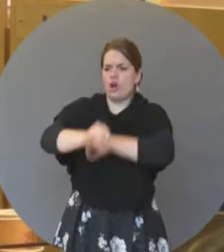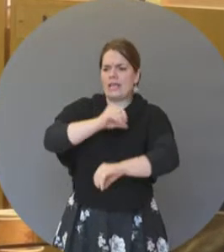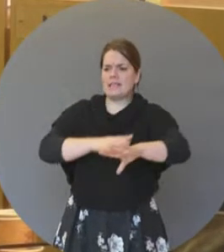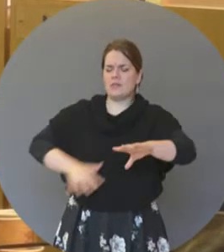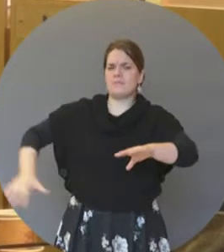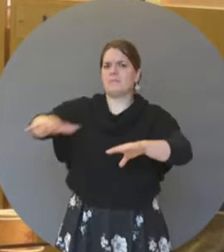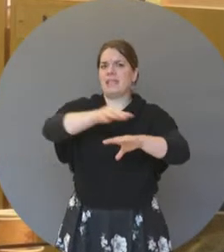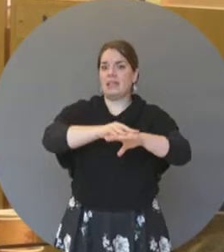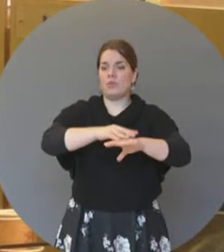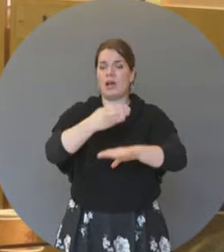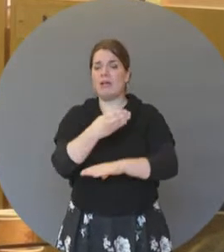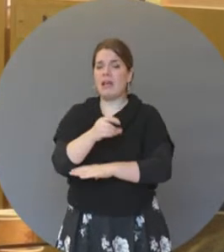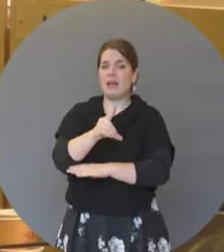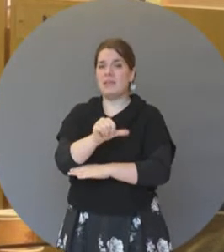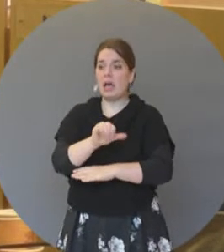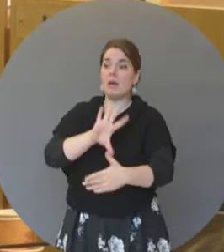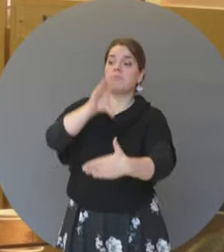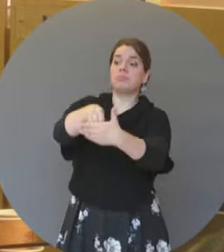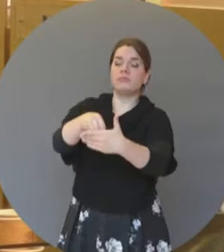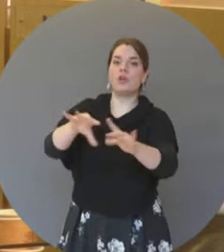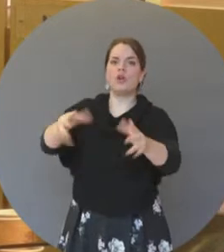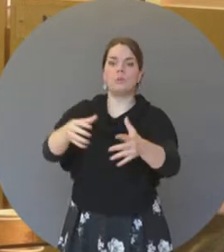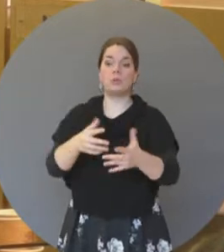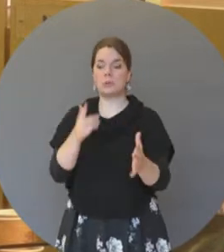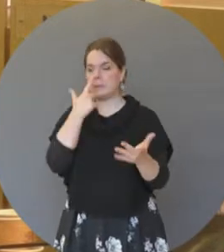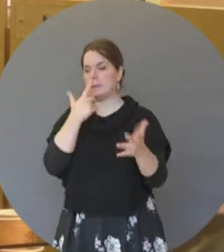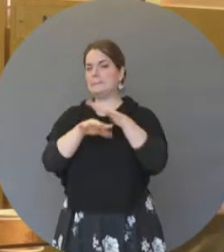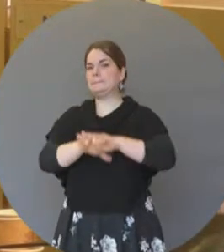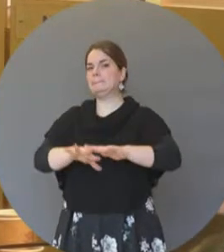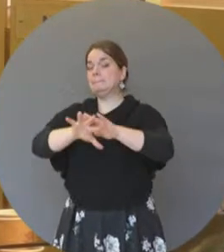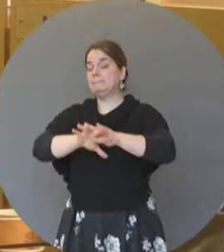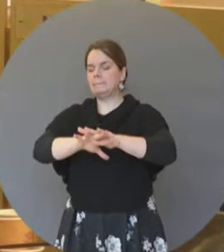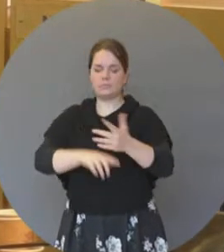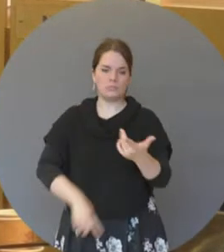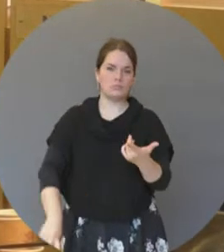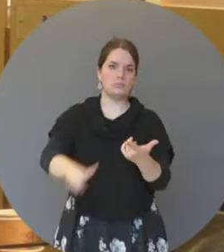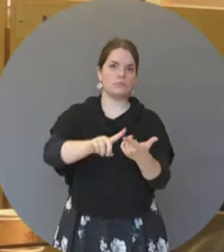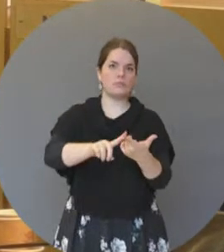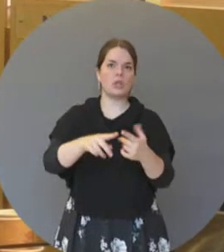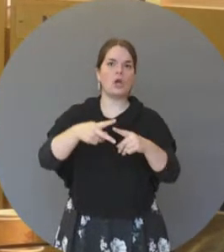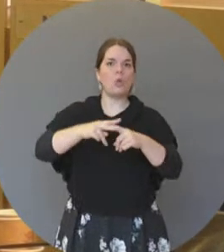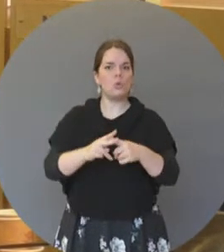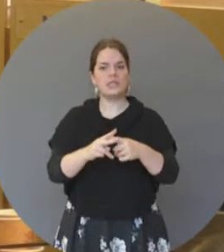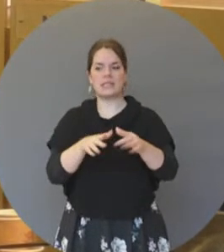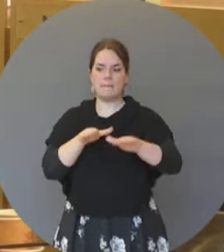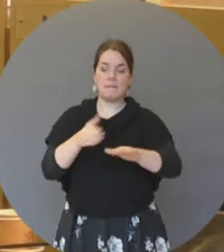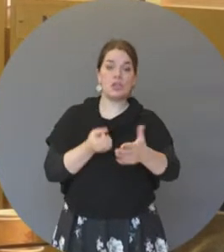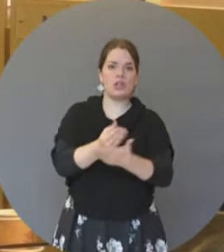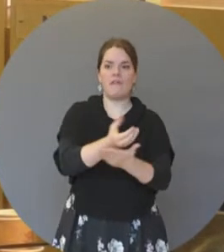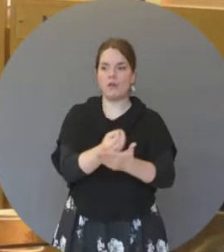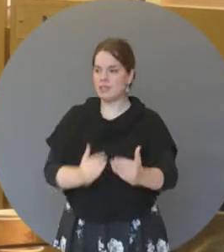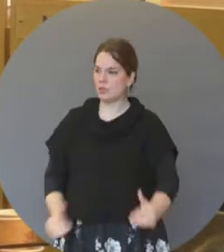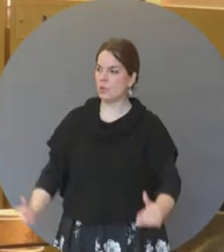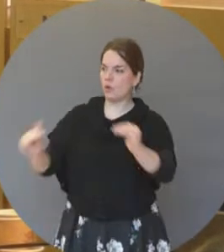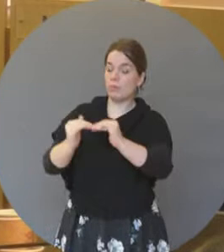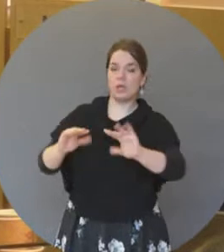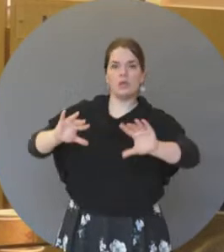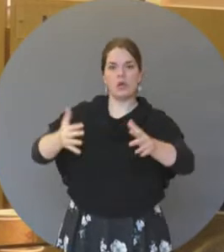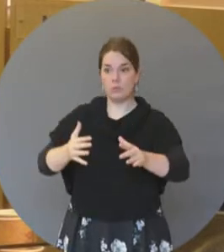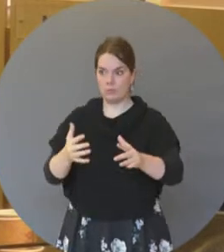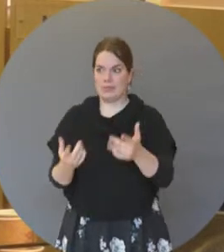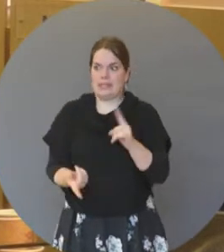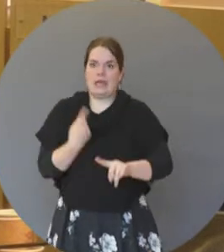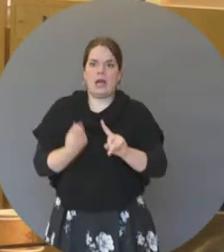aujourd'hui n'est pas fixée aux outils et systèmes d'information communs qui vont être essentiels dans la